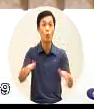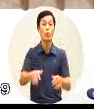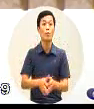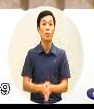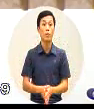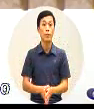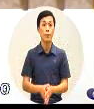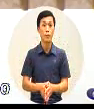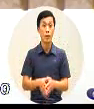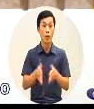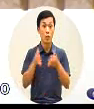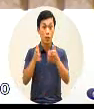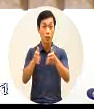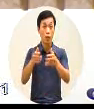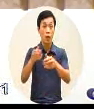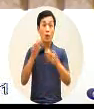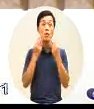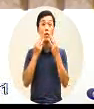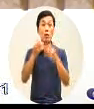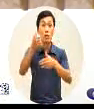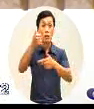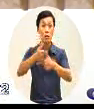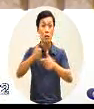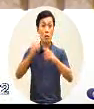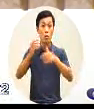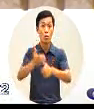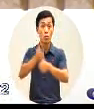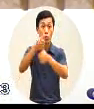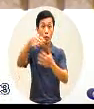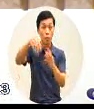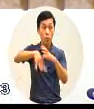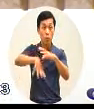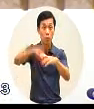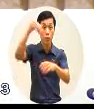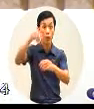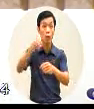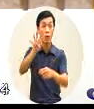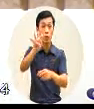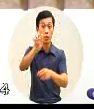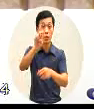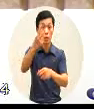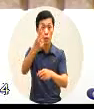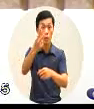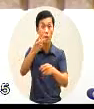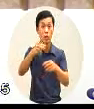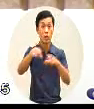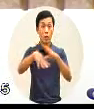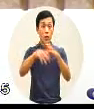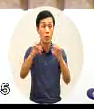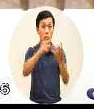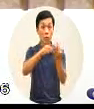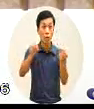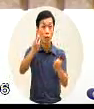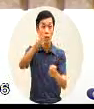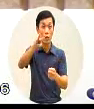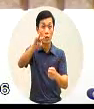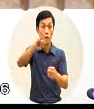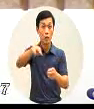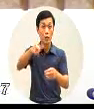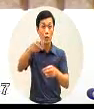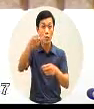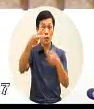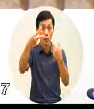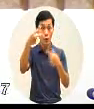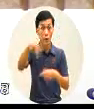个营建署的遐内底抽，抽到这个42号，总共3207，等于正万号拢